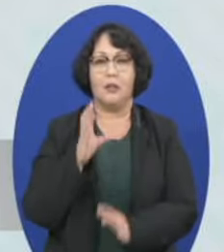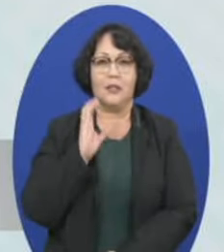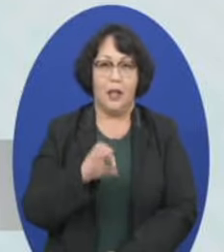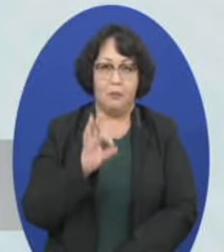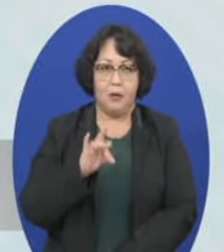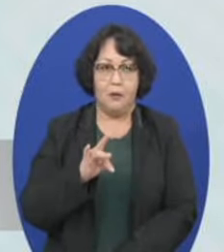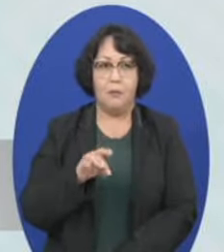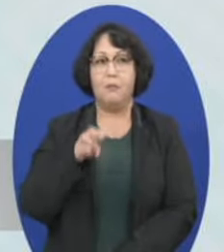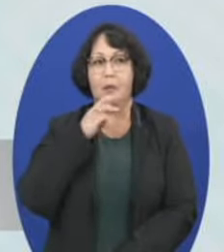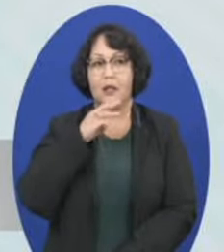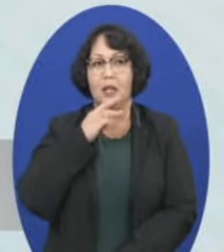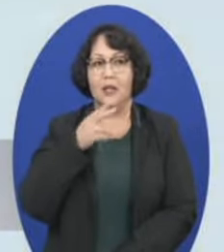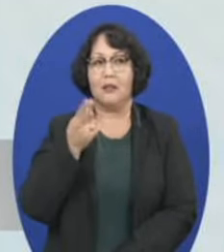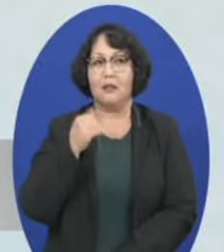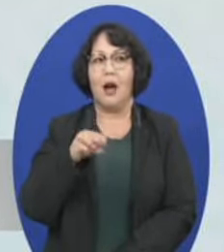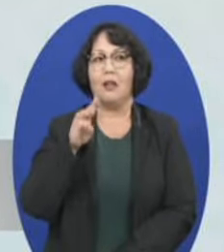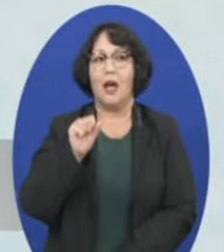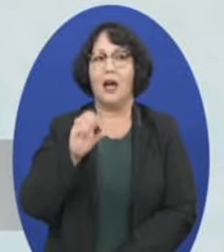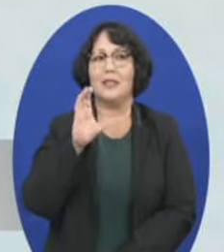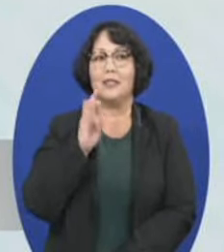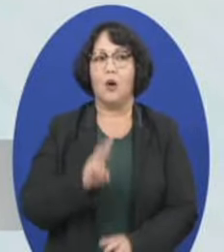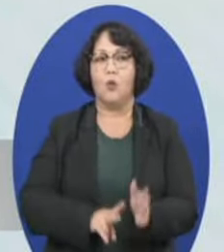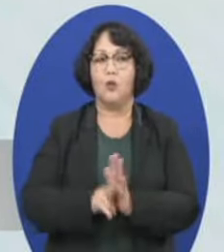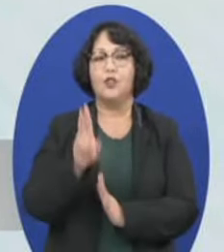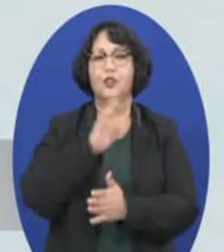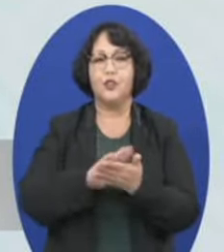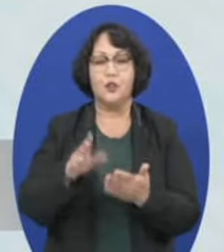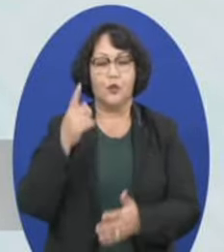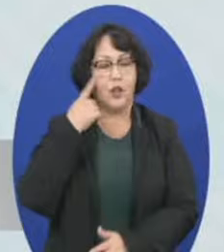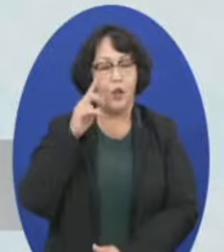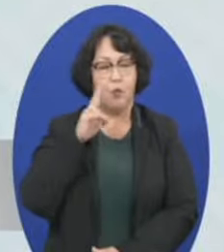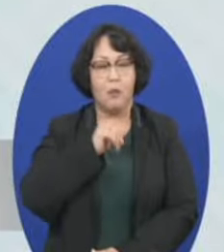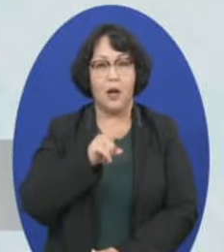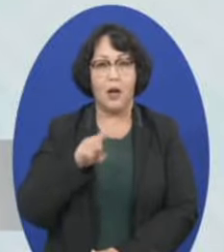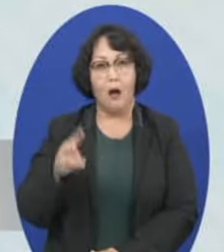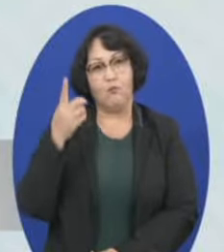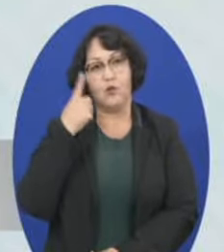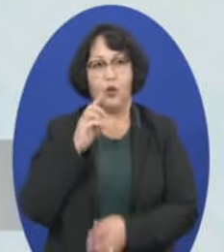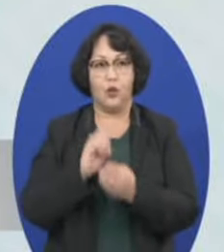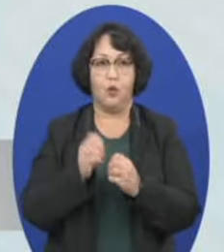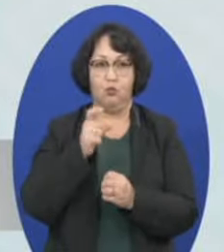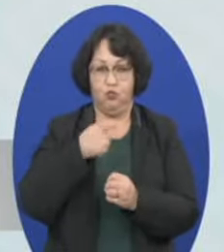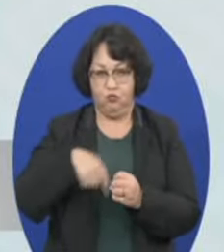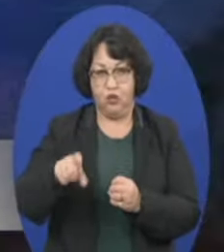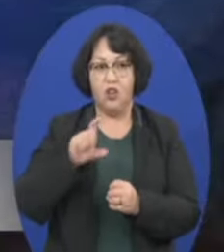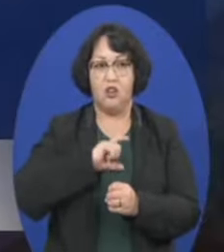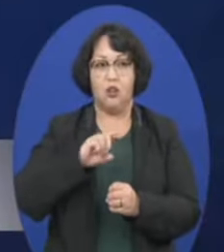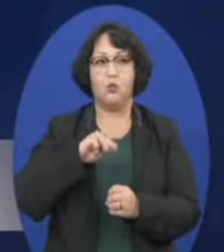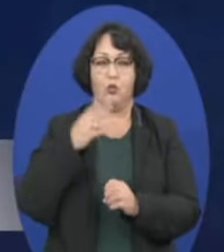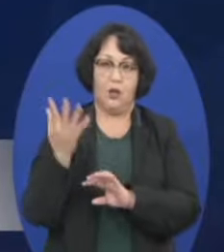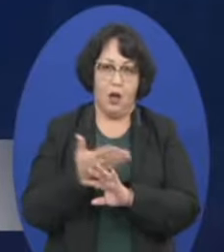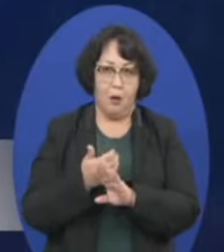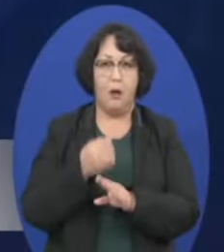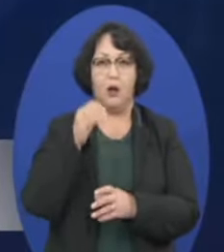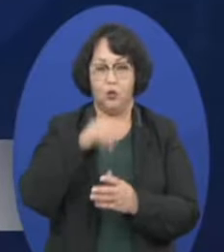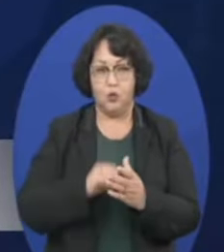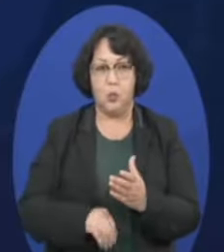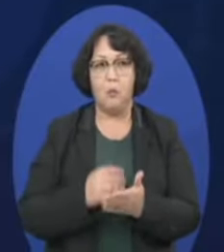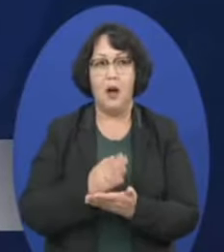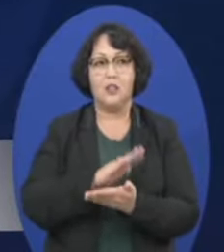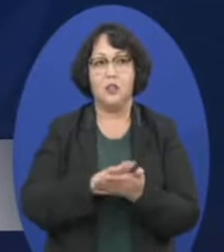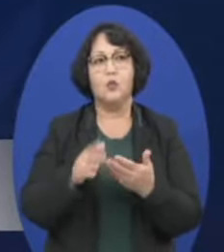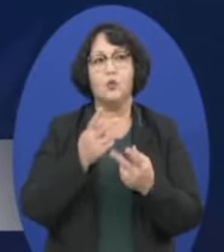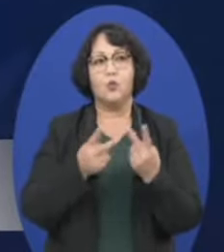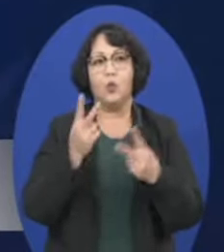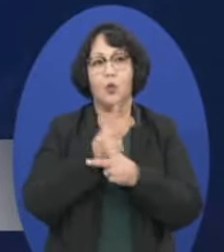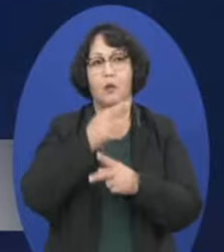салбарт мэдээллийн одоо дата сан үүсгэж байгаа шинэ програм зохиогч байгаа энэ одоо хүмүүсийн эрхийг мөн тусгаалан хамгаалж өгсөн. Шинэ